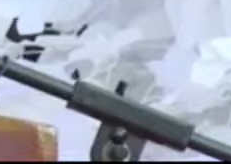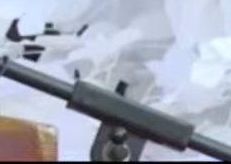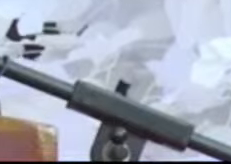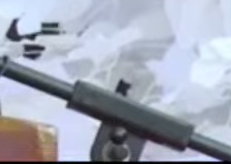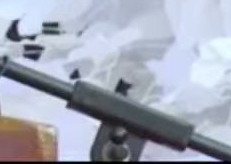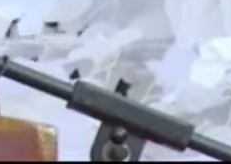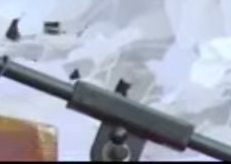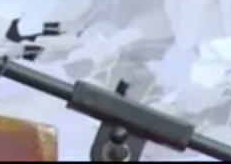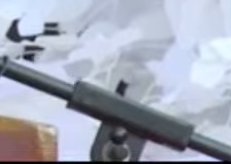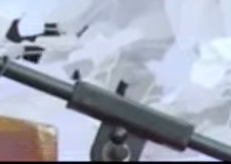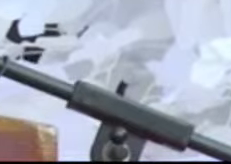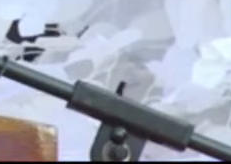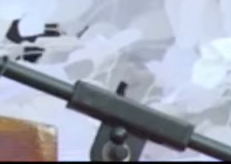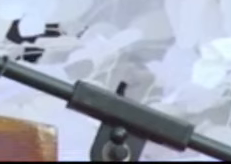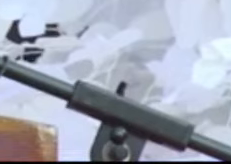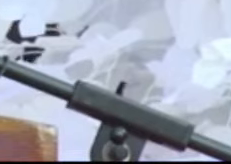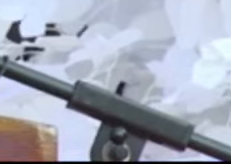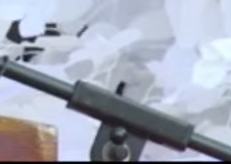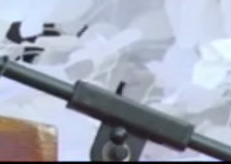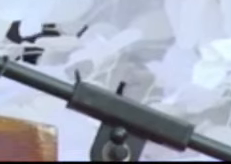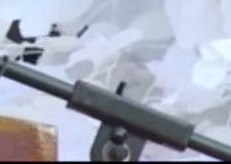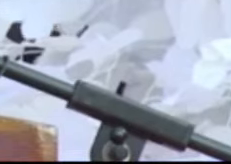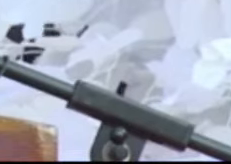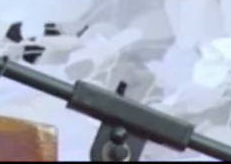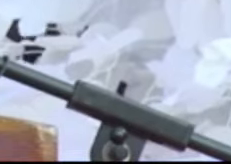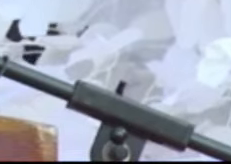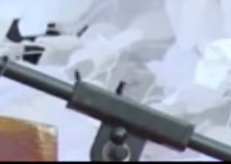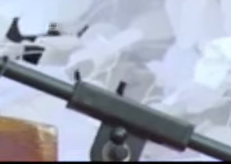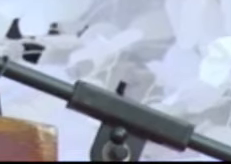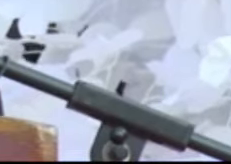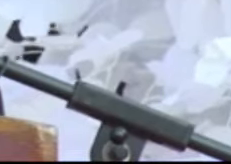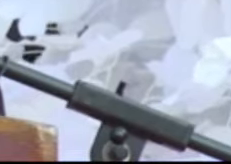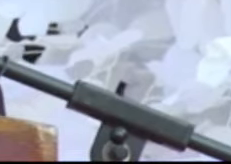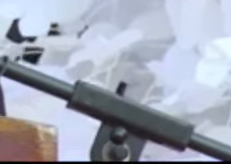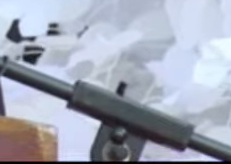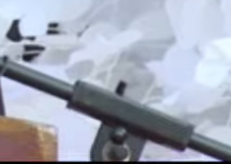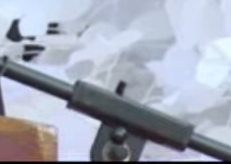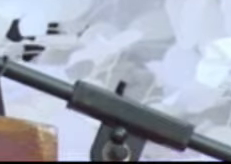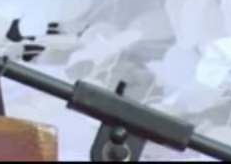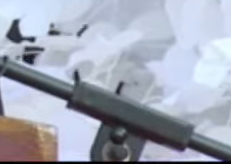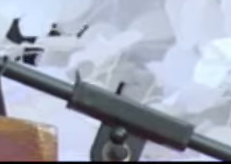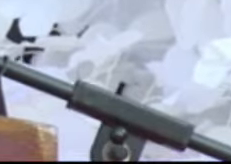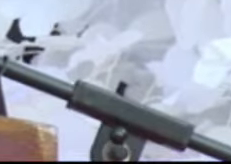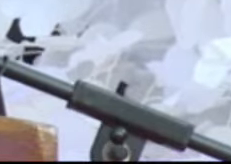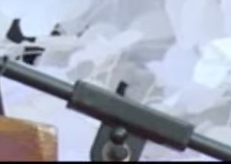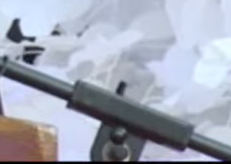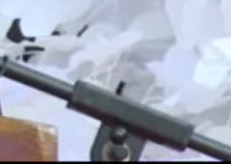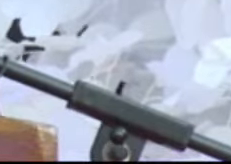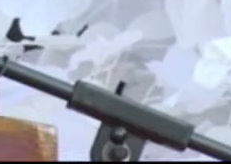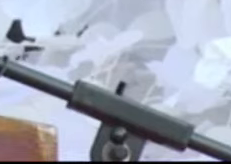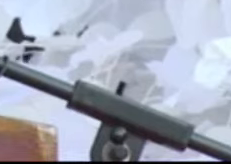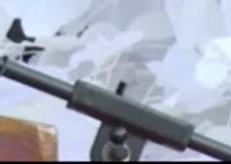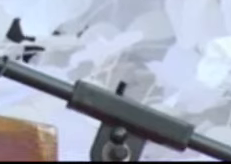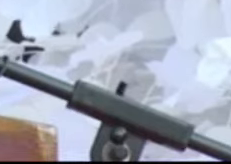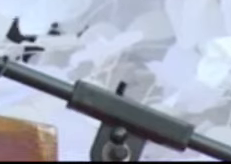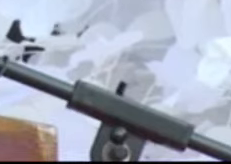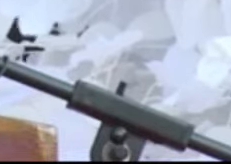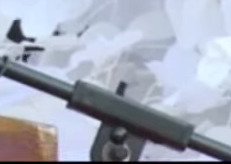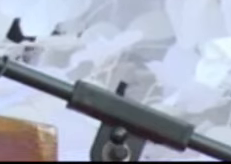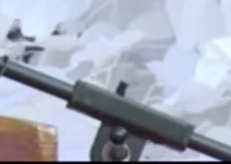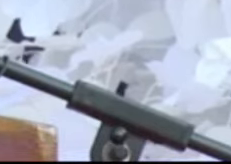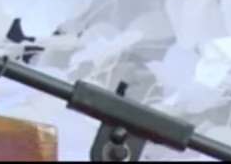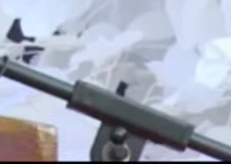Umeheshimisha Tanzania na nina imani utaiheshimisha Afrika na utalibadilisha bunge